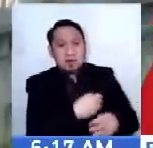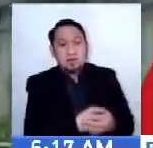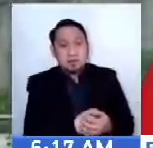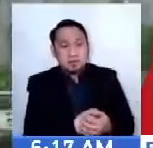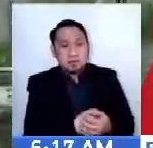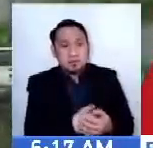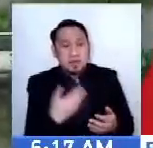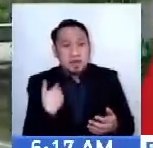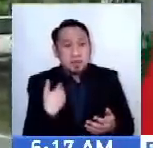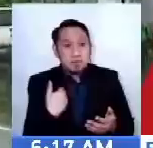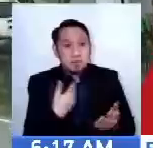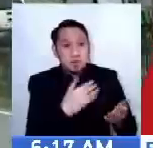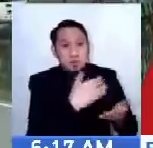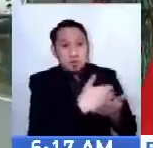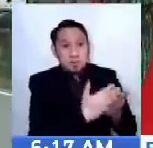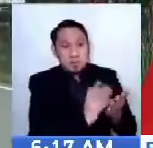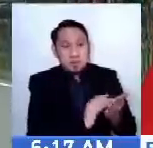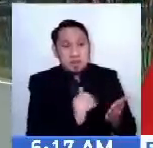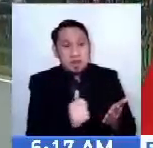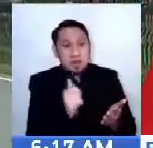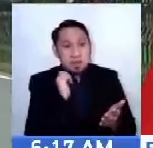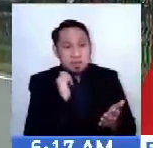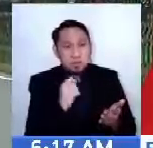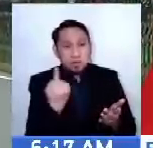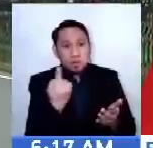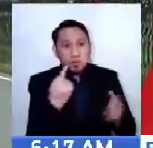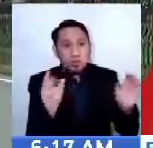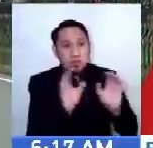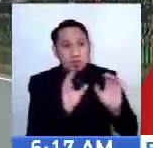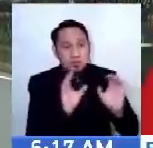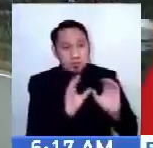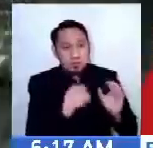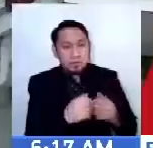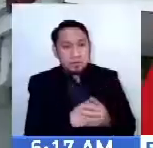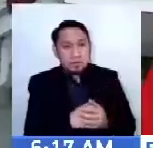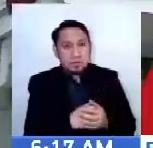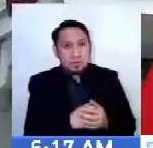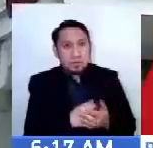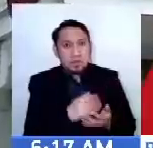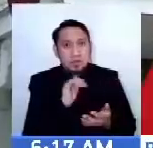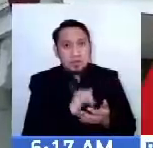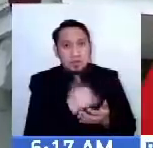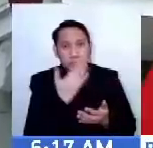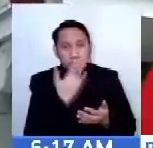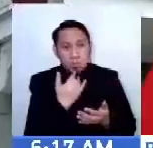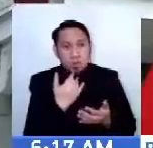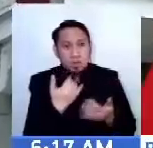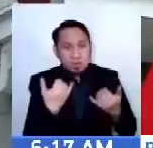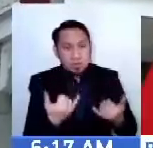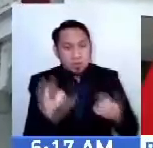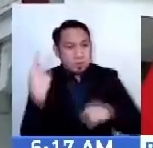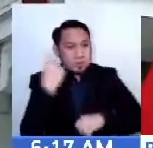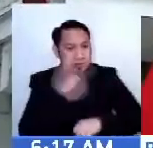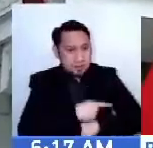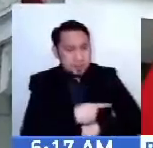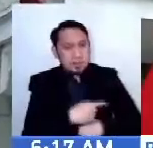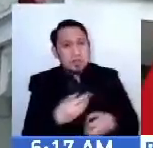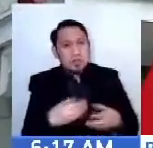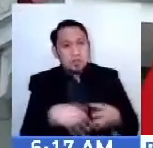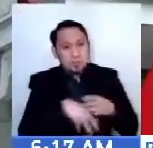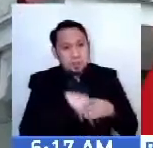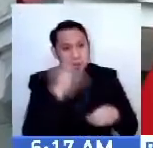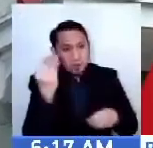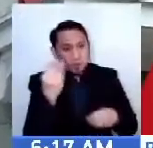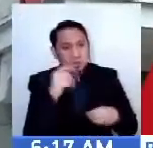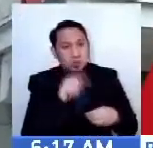ng ahensya, mukhang ayaw pumayad na certification lamang. Kaya naman po, pipilitin namin ngayong araw na ito, mailabas ka agad ang resolusyon